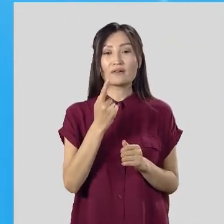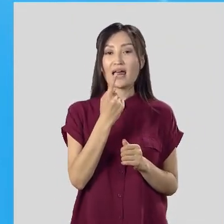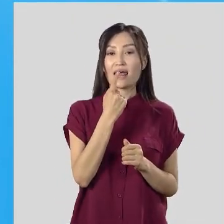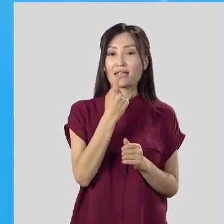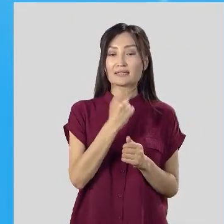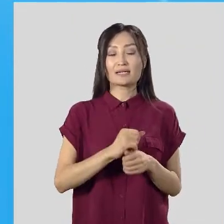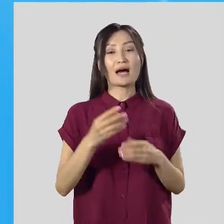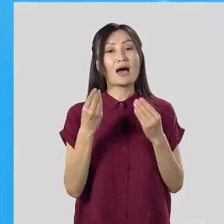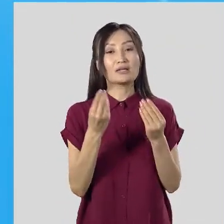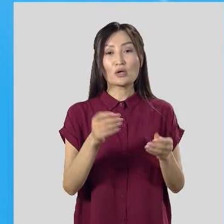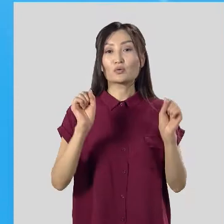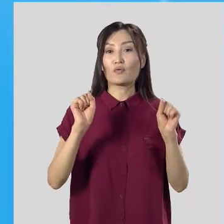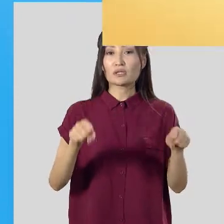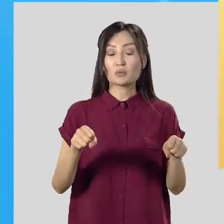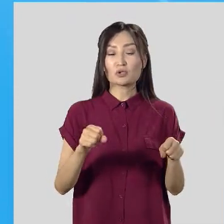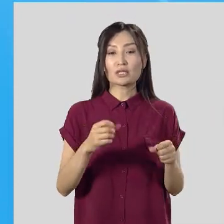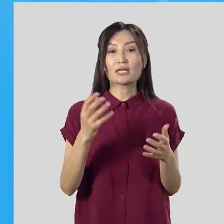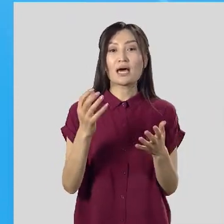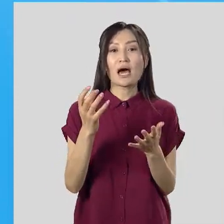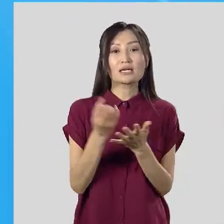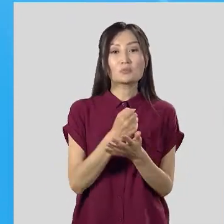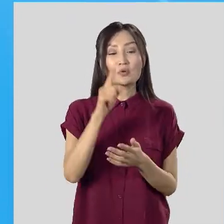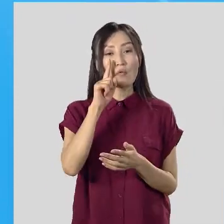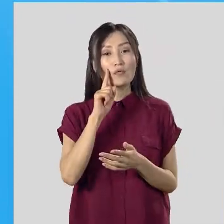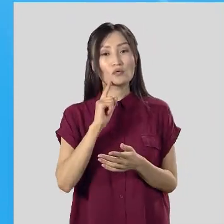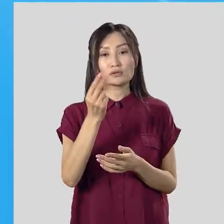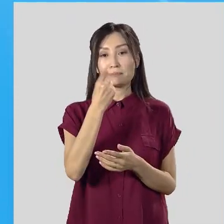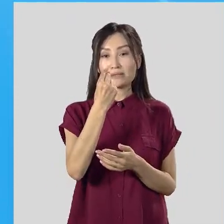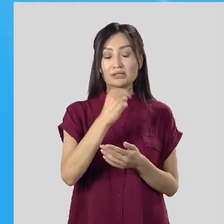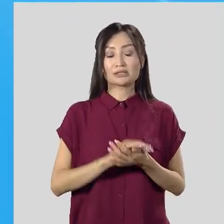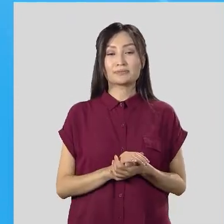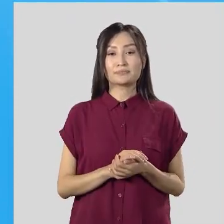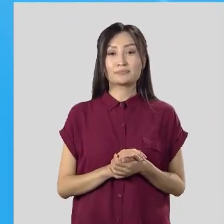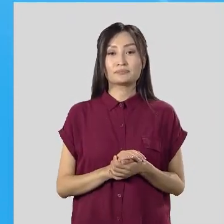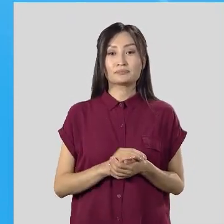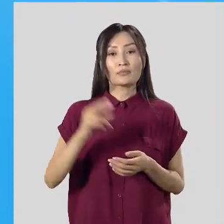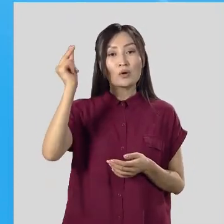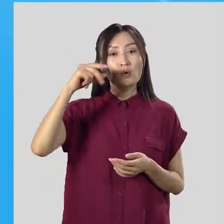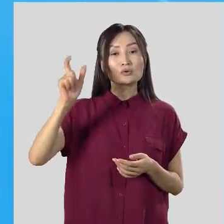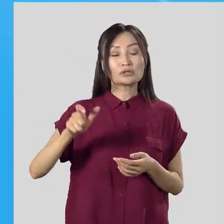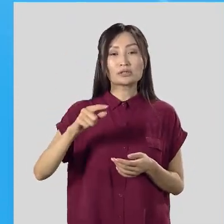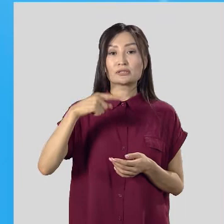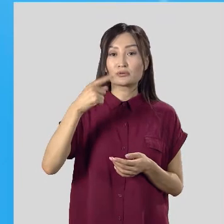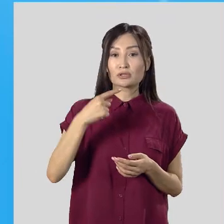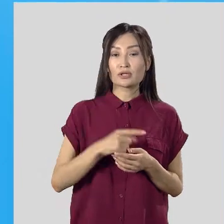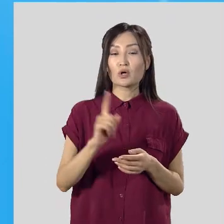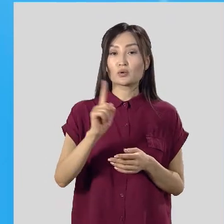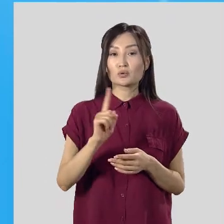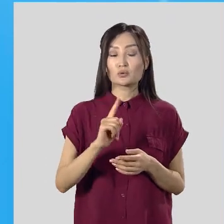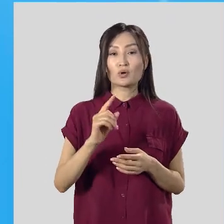языка дают возможность распознать вкус пищи. Ученые установили,